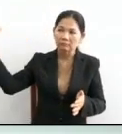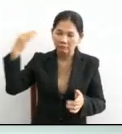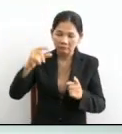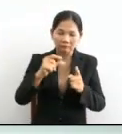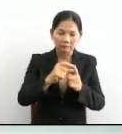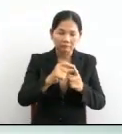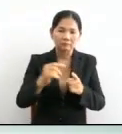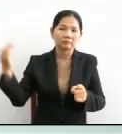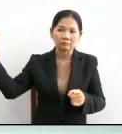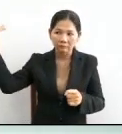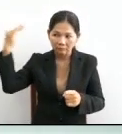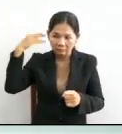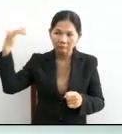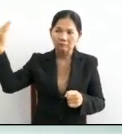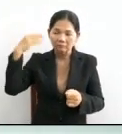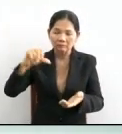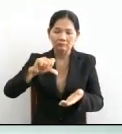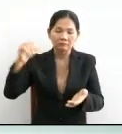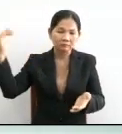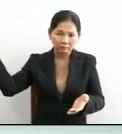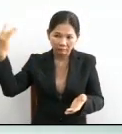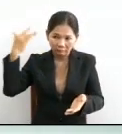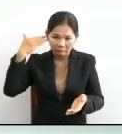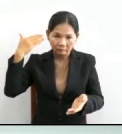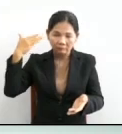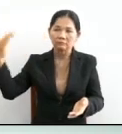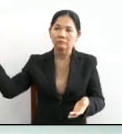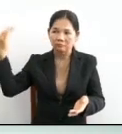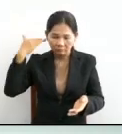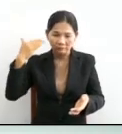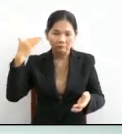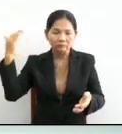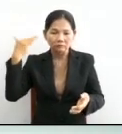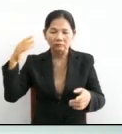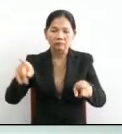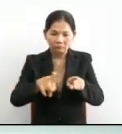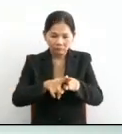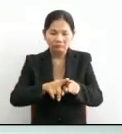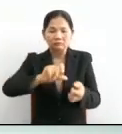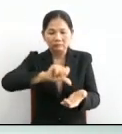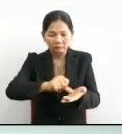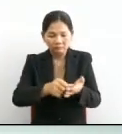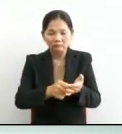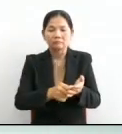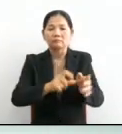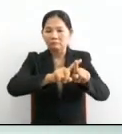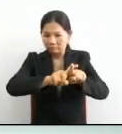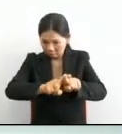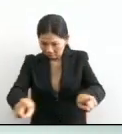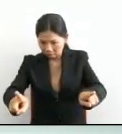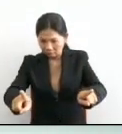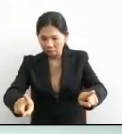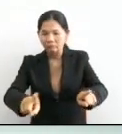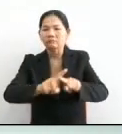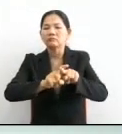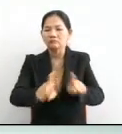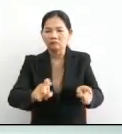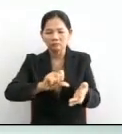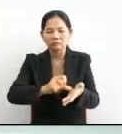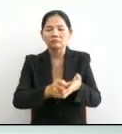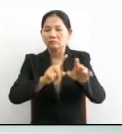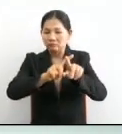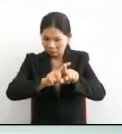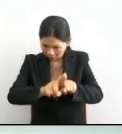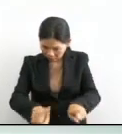lái ná đà miền này chà mình đôi khỉa chà miền này xanh khỉa phần tay số chà ạt